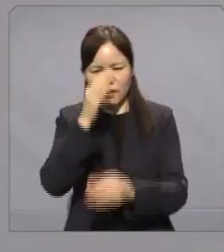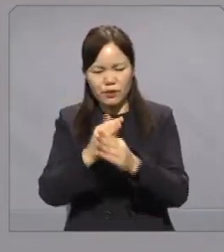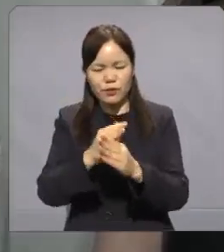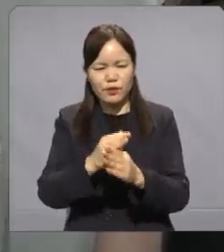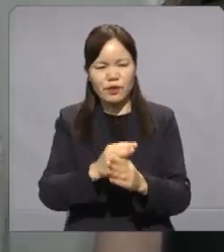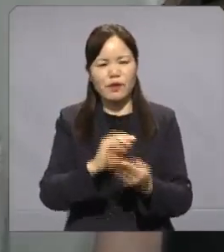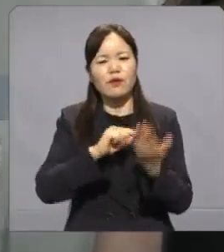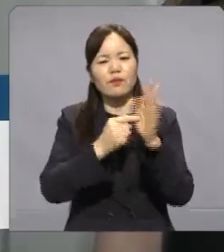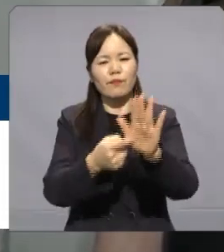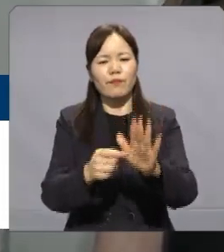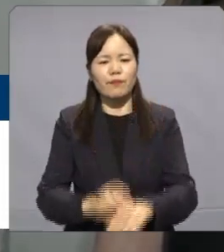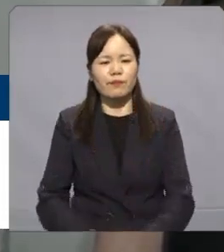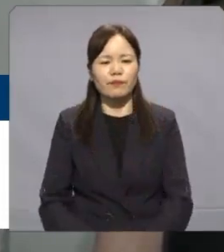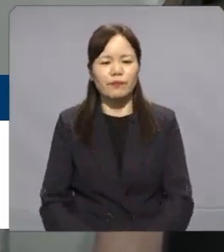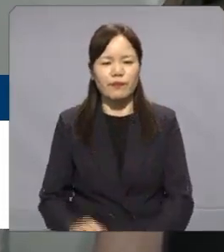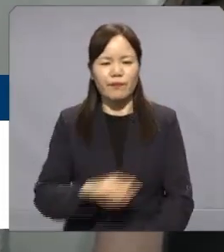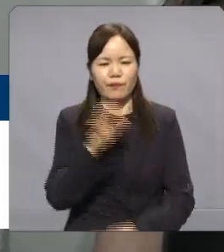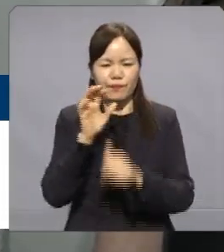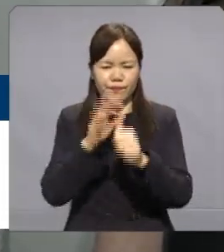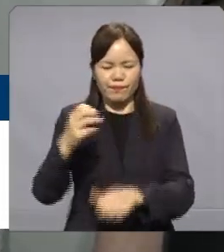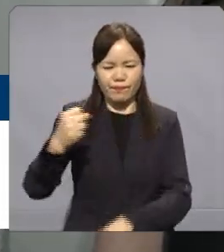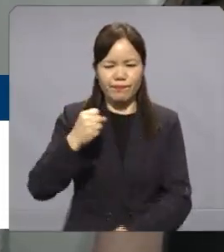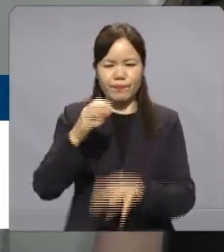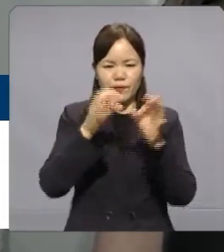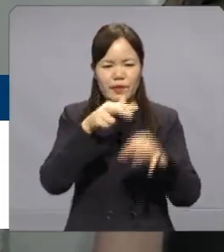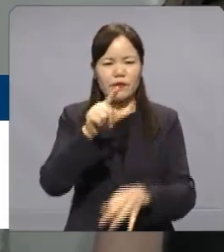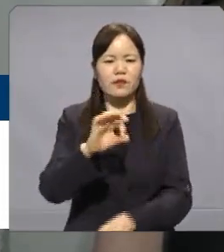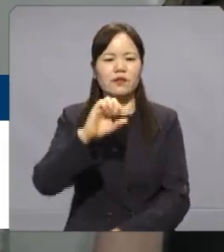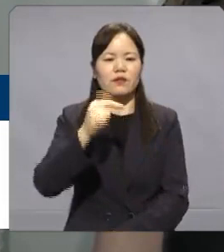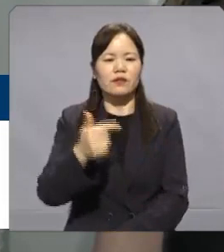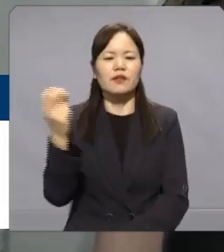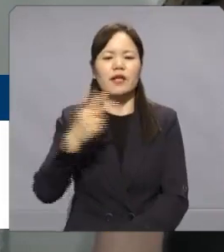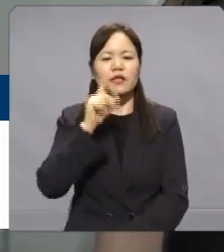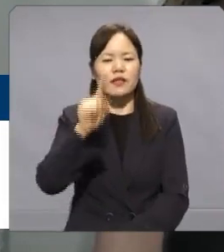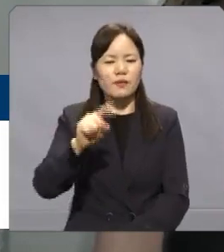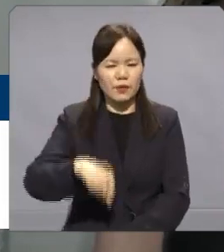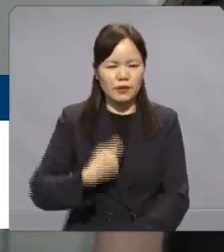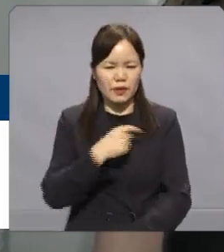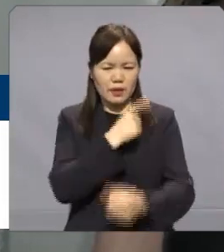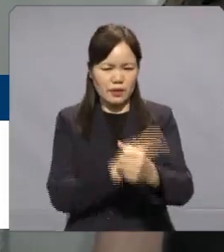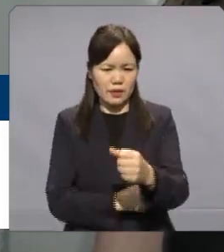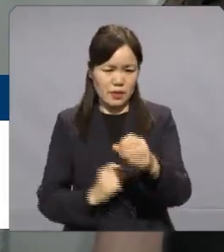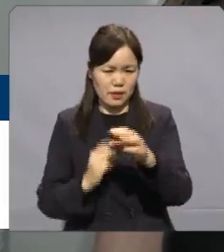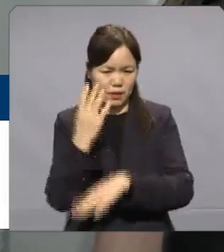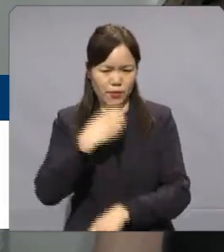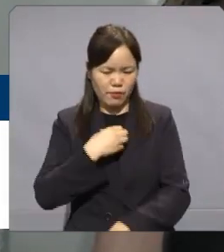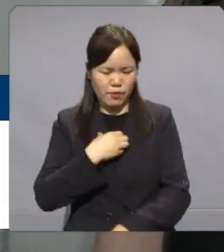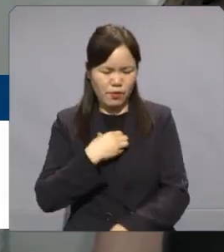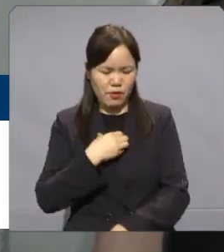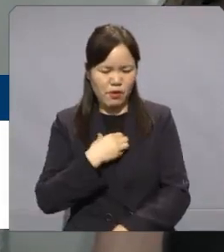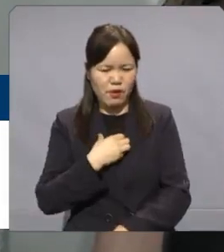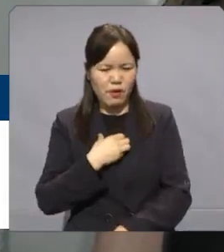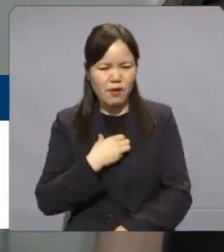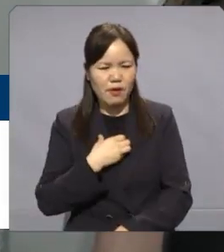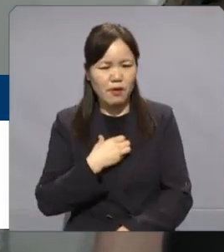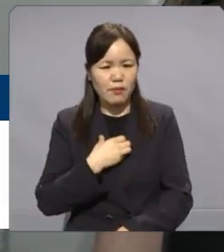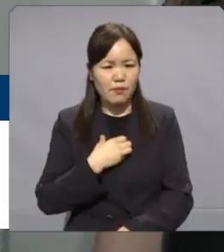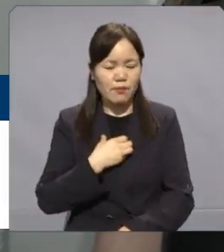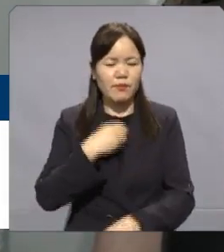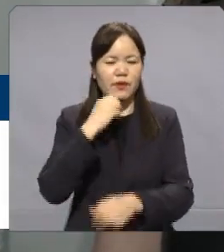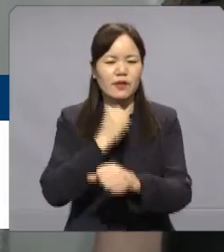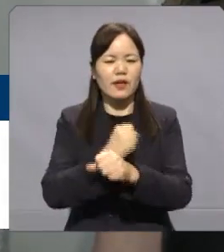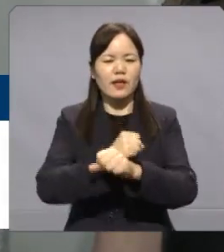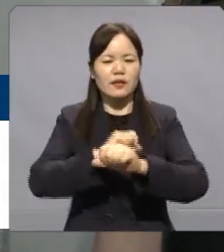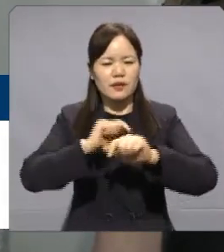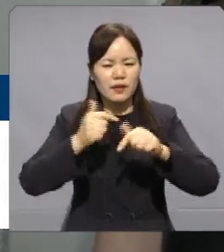We're focused on readiness, we're focused on deterrence, and we're focused on ensuring that, again, Kim Jong-un doesn't take risks that